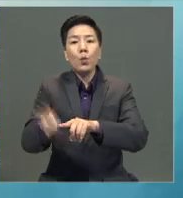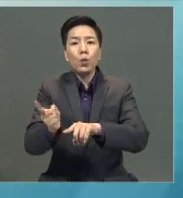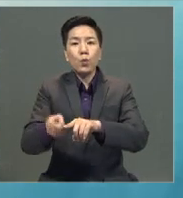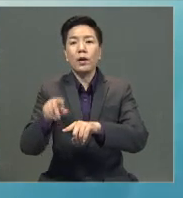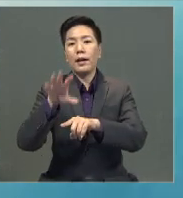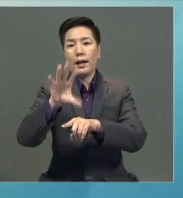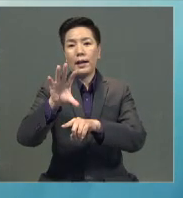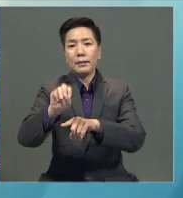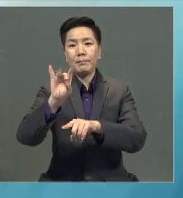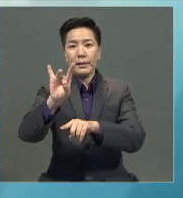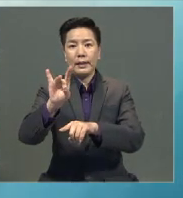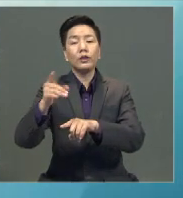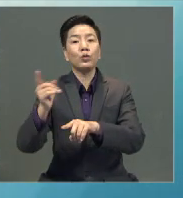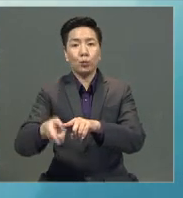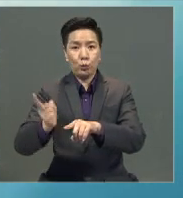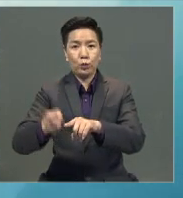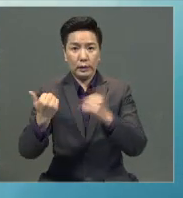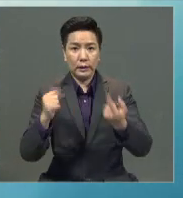รายเสียชีวิตก็ไม่มีเพิ่มขึ้นอยู่ที่ 58